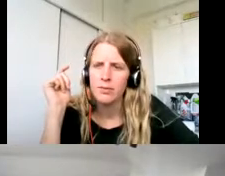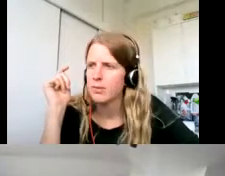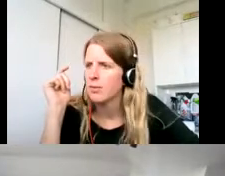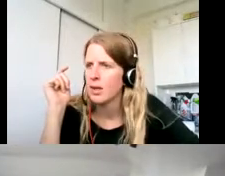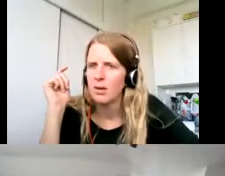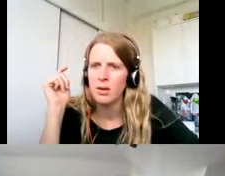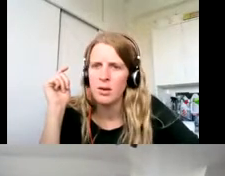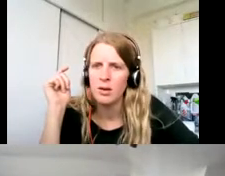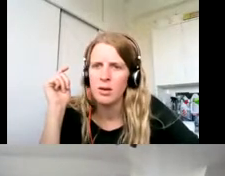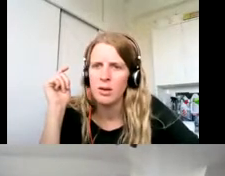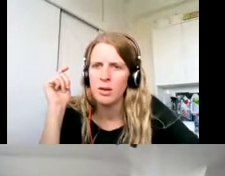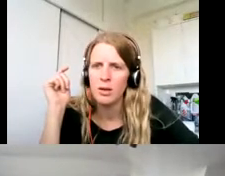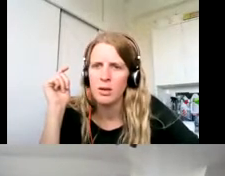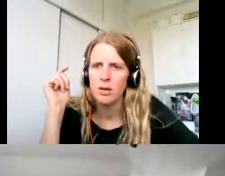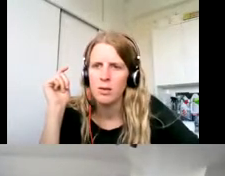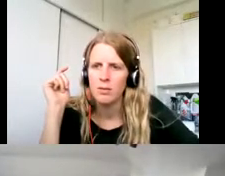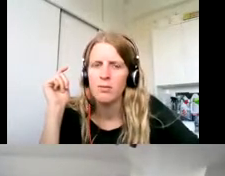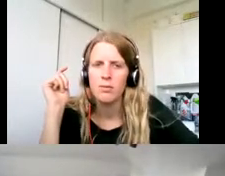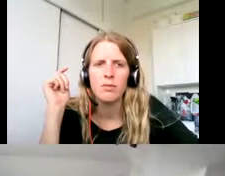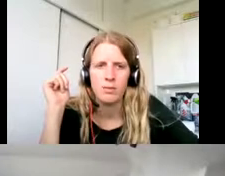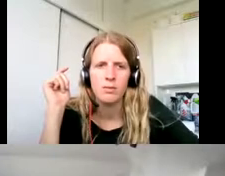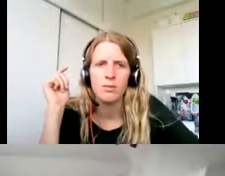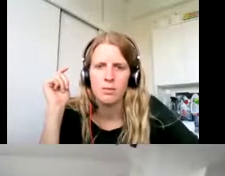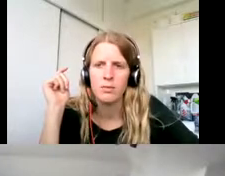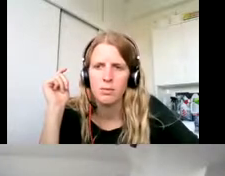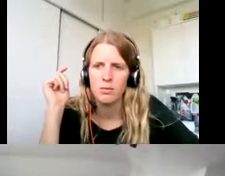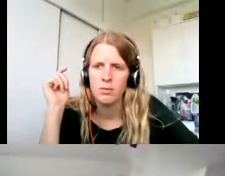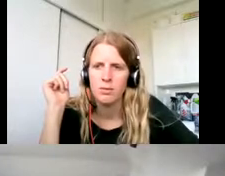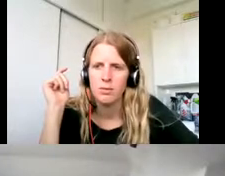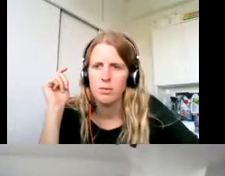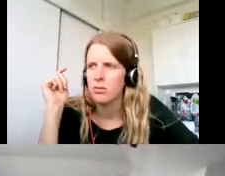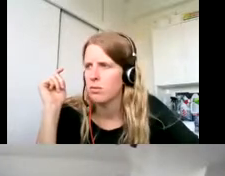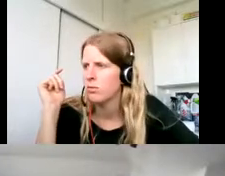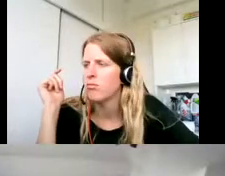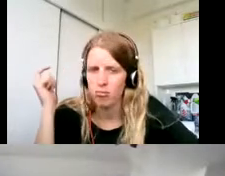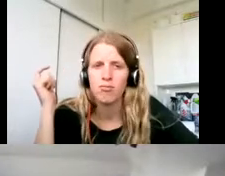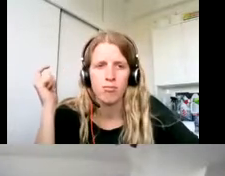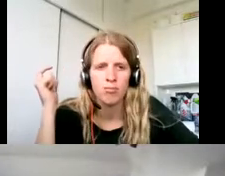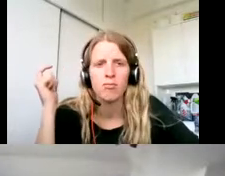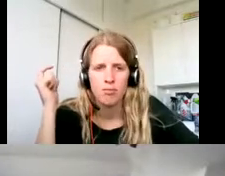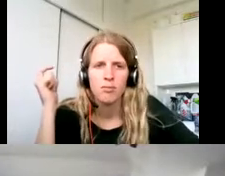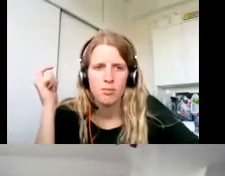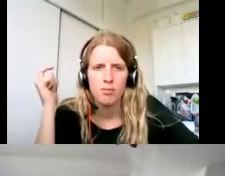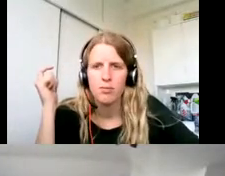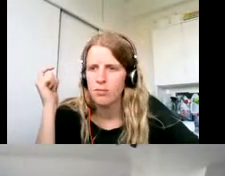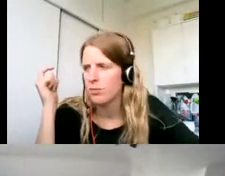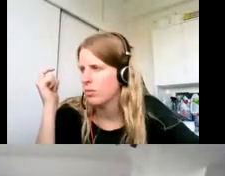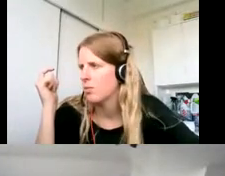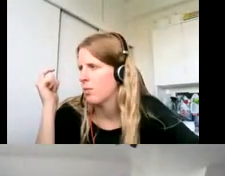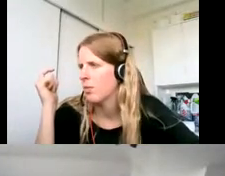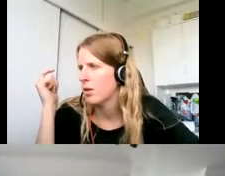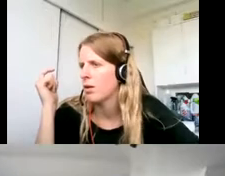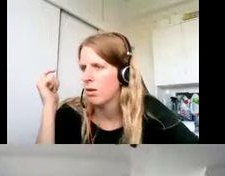het, als je het gebolwerk krijgt en het lukt, volgens de maatregelen, om effectief zo'n vrijwilliger die goesting heeft, toch te laten staan, dat is super